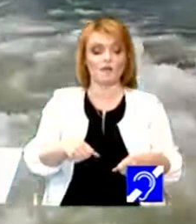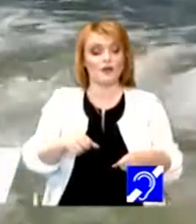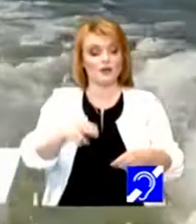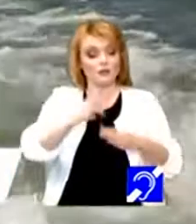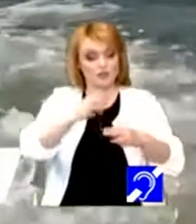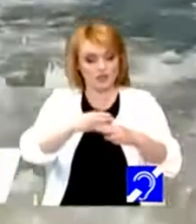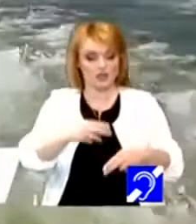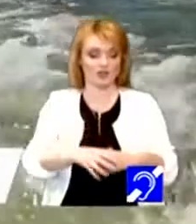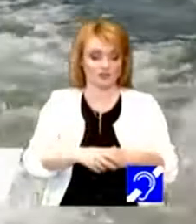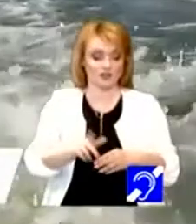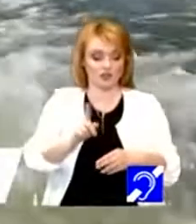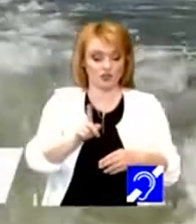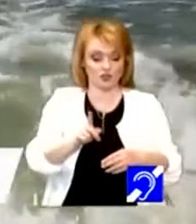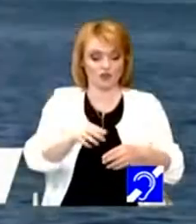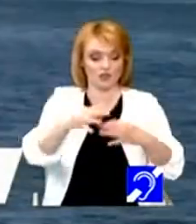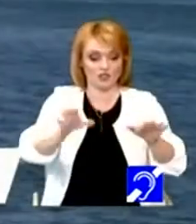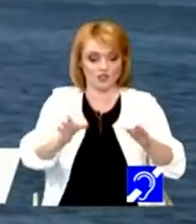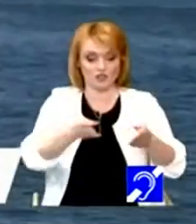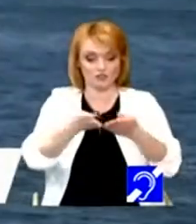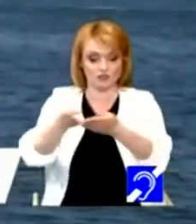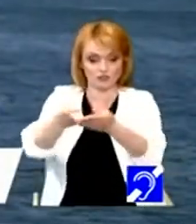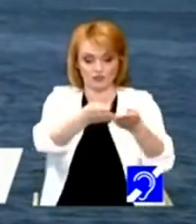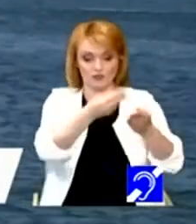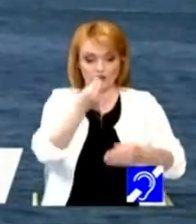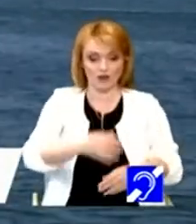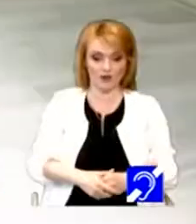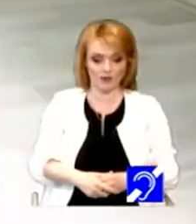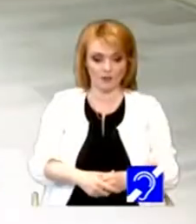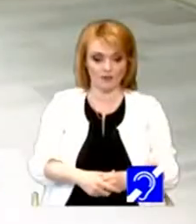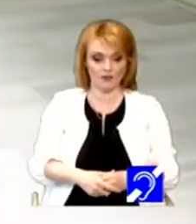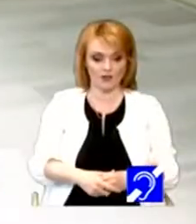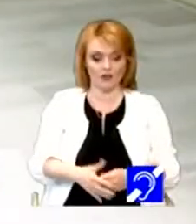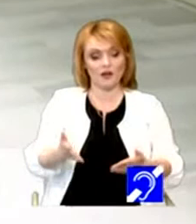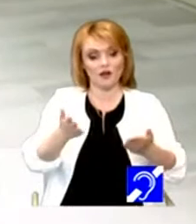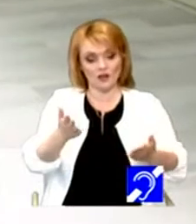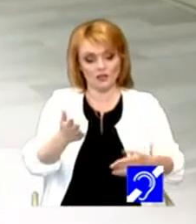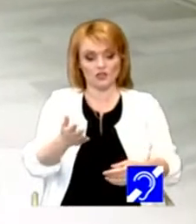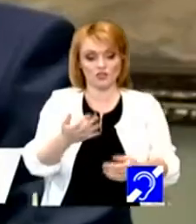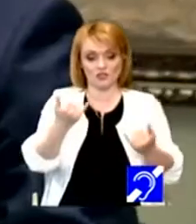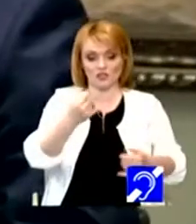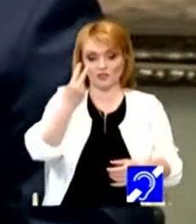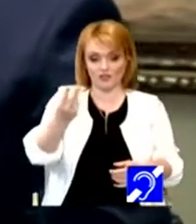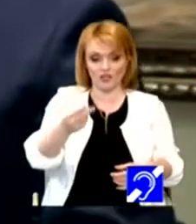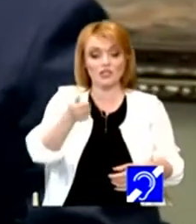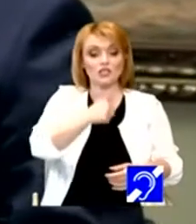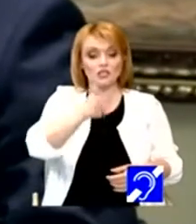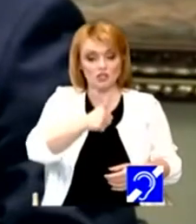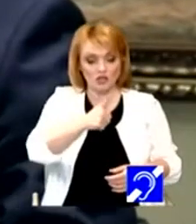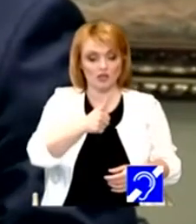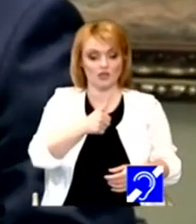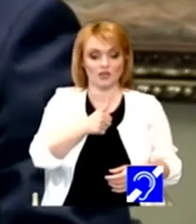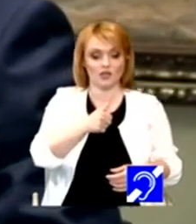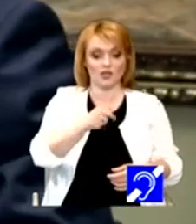situația, dar cu un preț pe care comunitatea internațională trebuie să-l plătească. Да, конечно, мы сейчас видим попытки